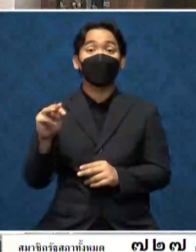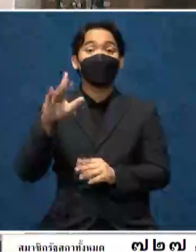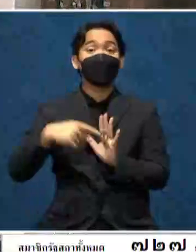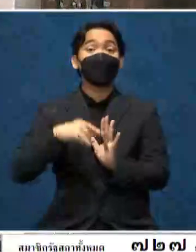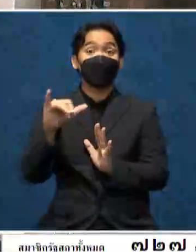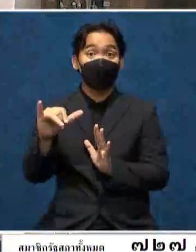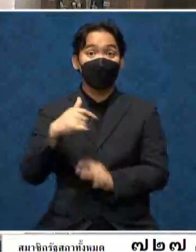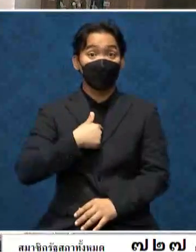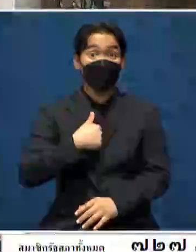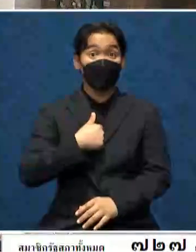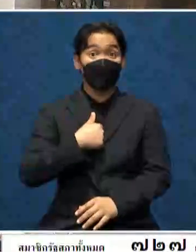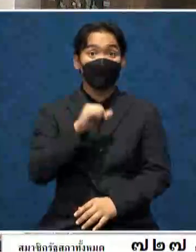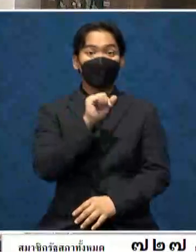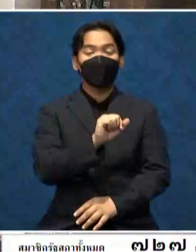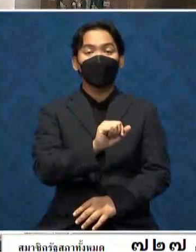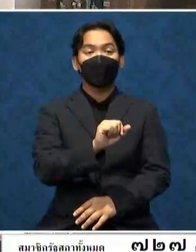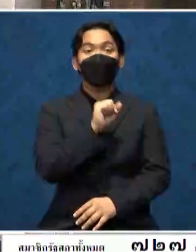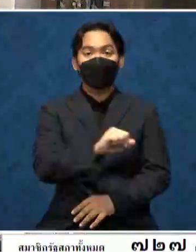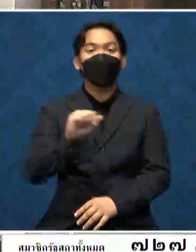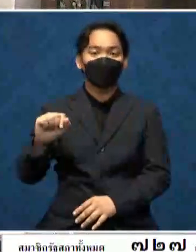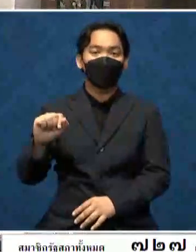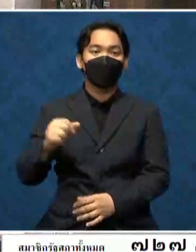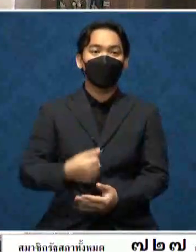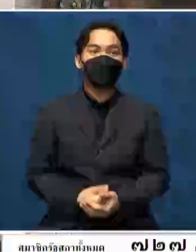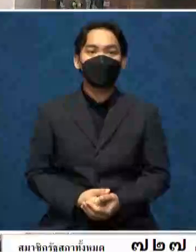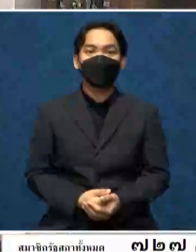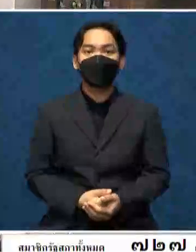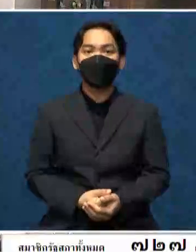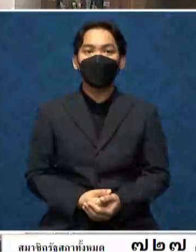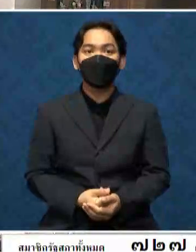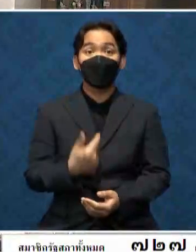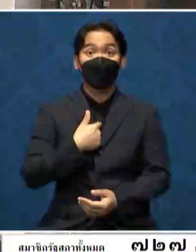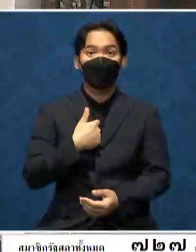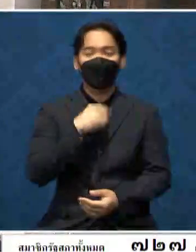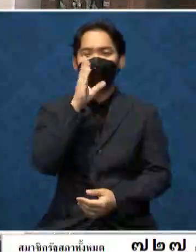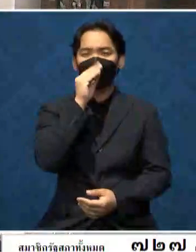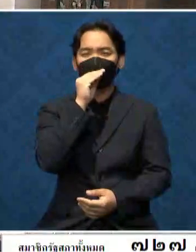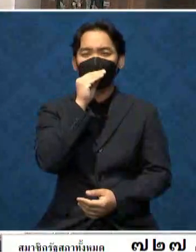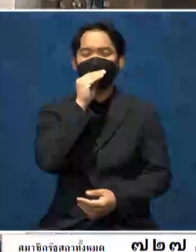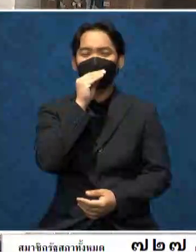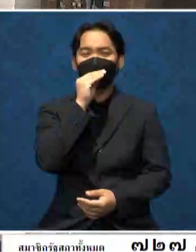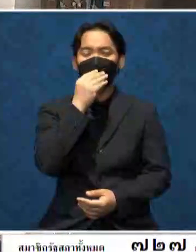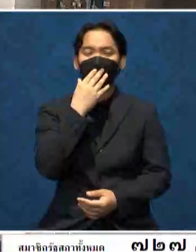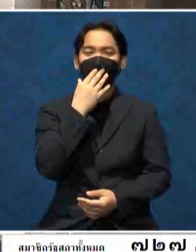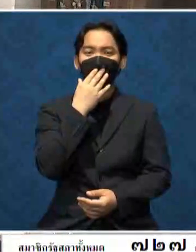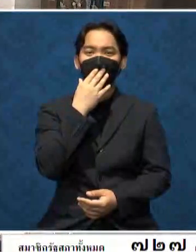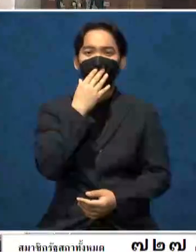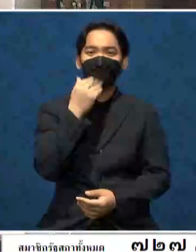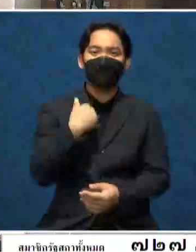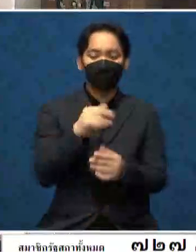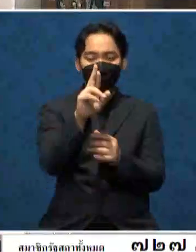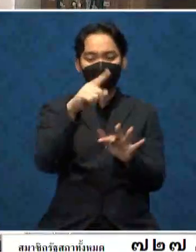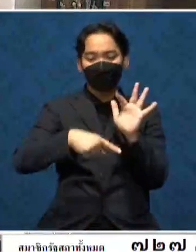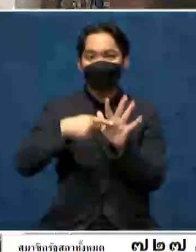ในฐานะสมาชิกรัฐสภาครับขออนุญาตไปรติผมจะเหมือนกันปลายติในร่าง